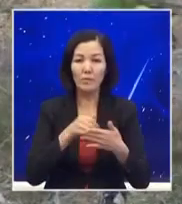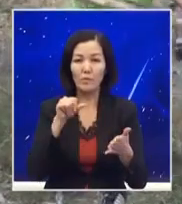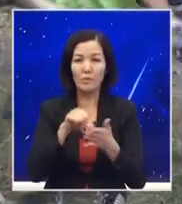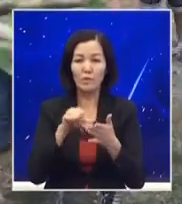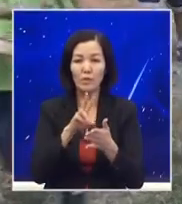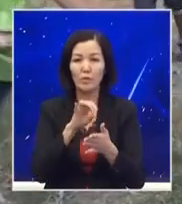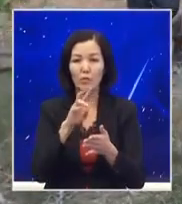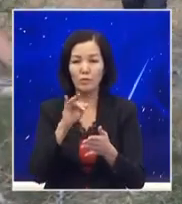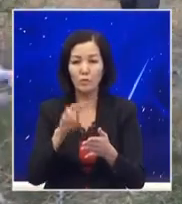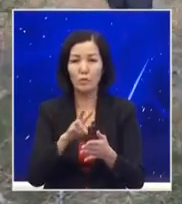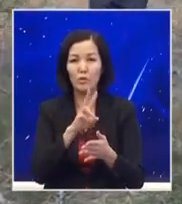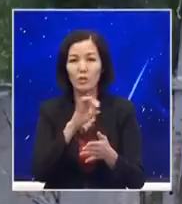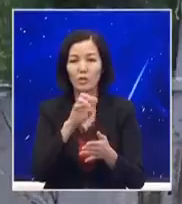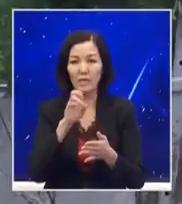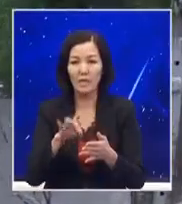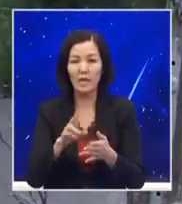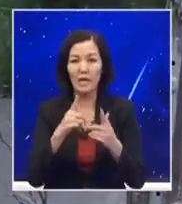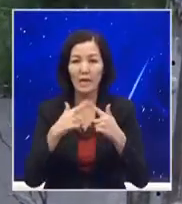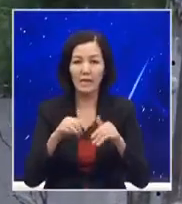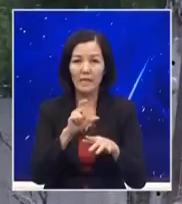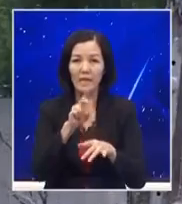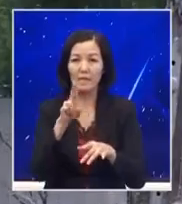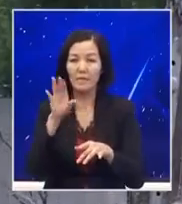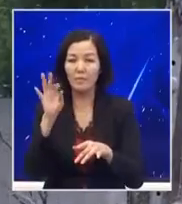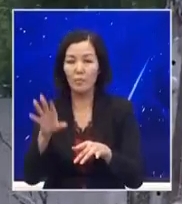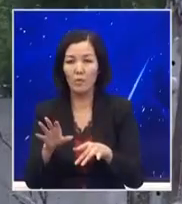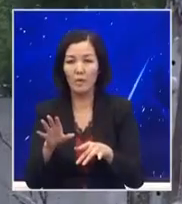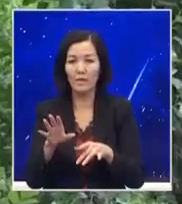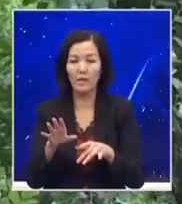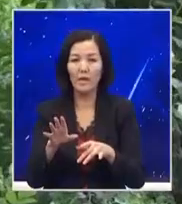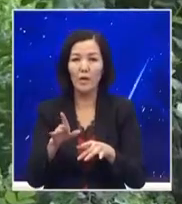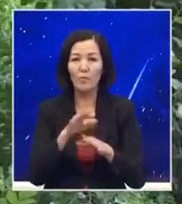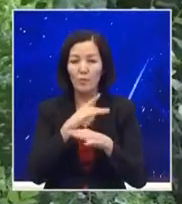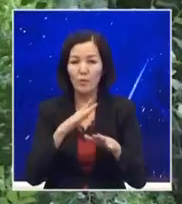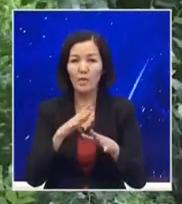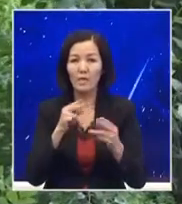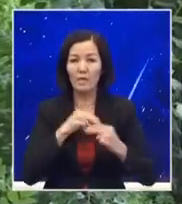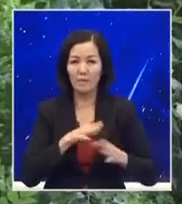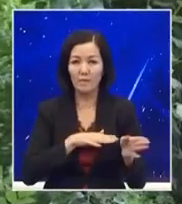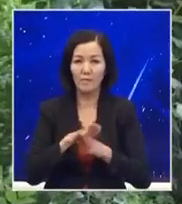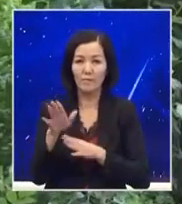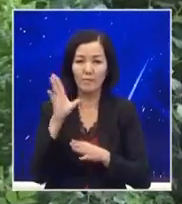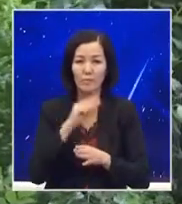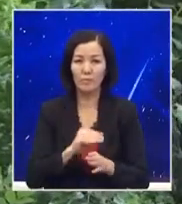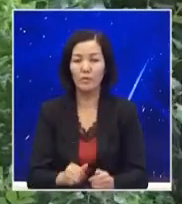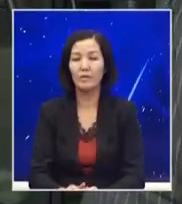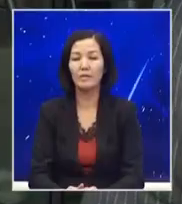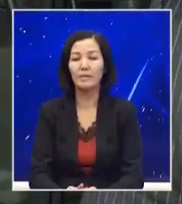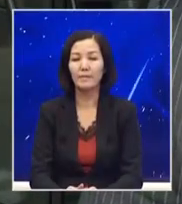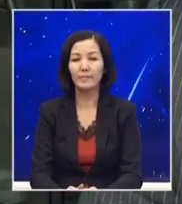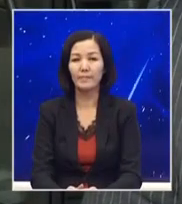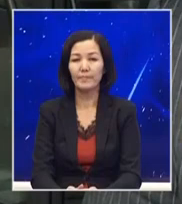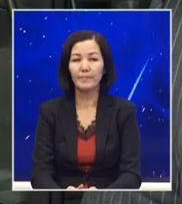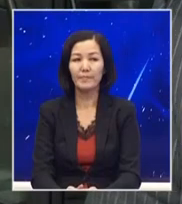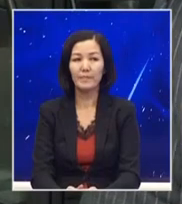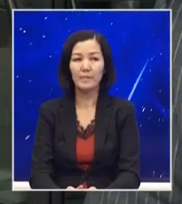как «Нурлы жол», «Нурлы жер», организации «Экспо» и многих других. И это лишь малая часть всех их достижений за все время действия программы. На самом